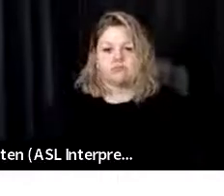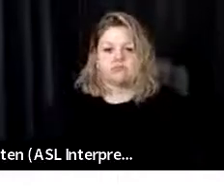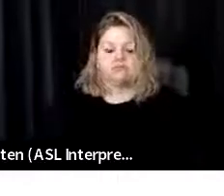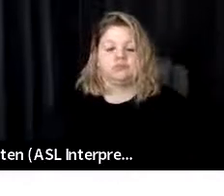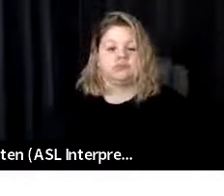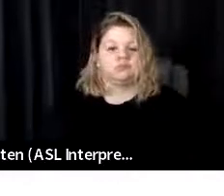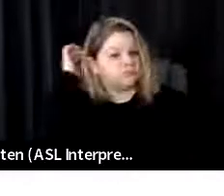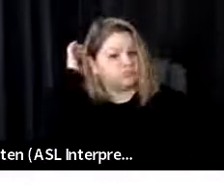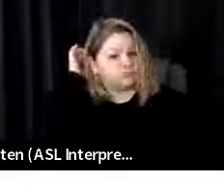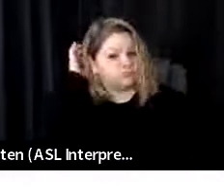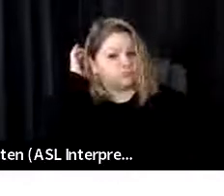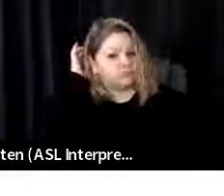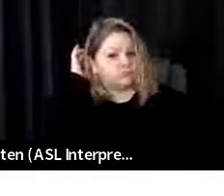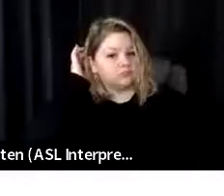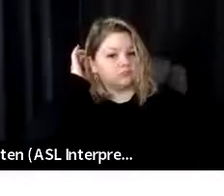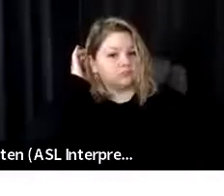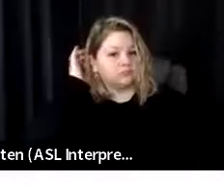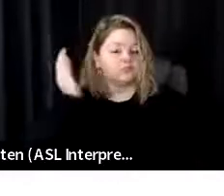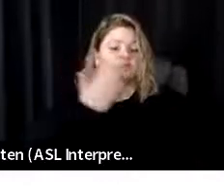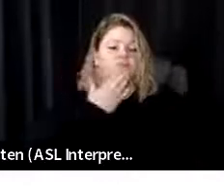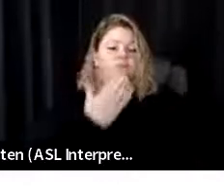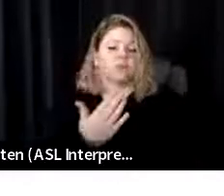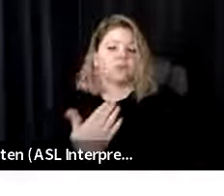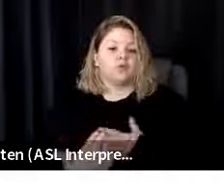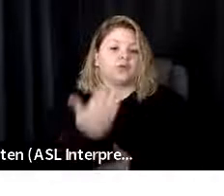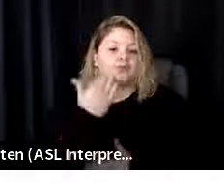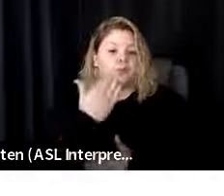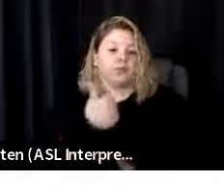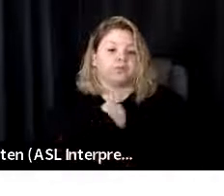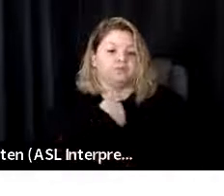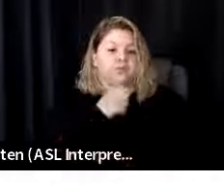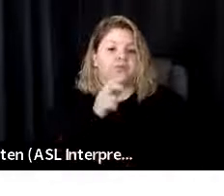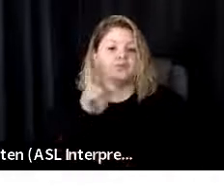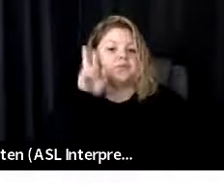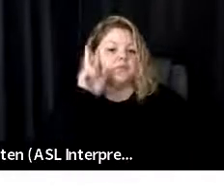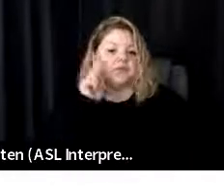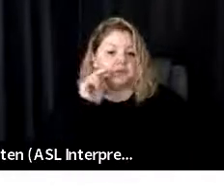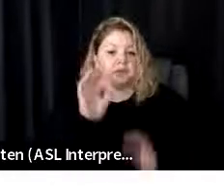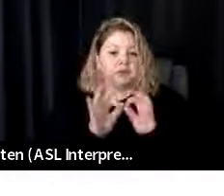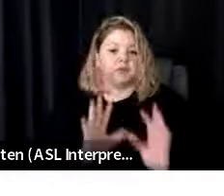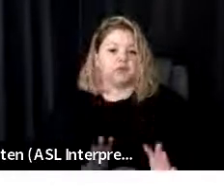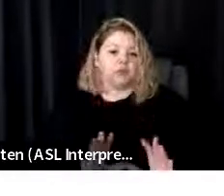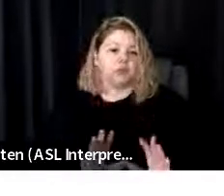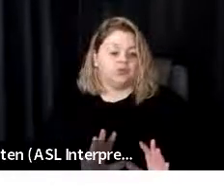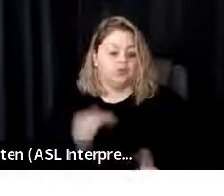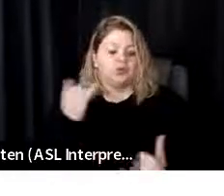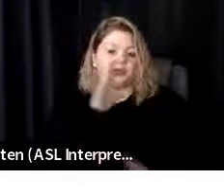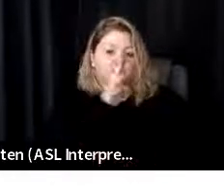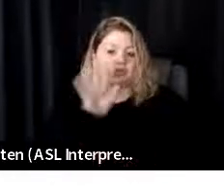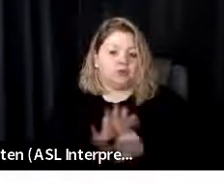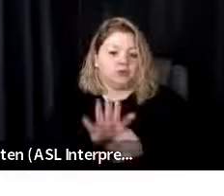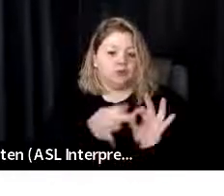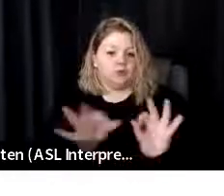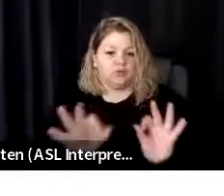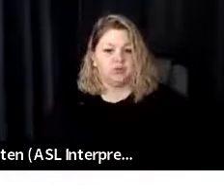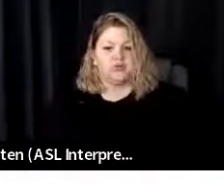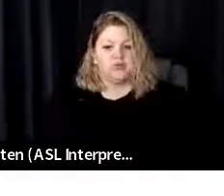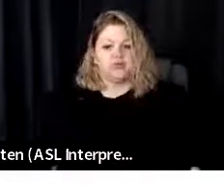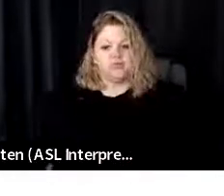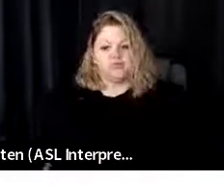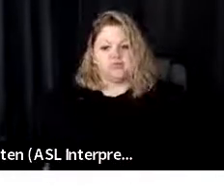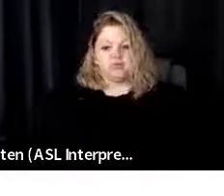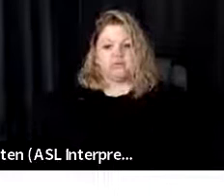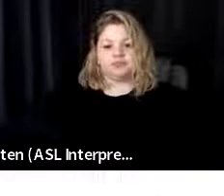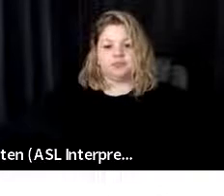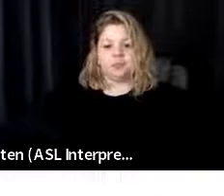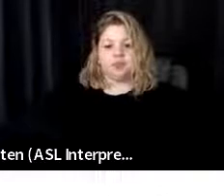Good morning. My name is Yuen, Vietnamese interpreter. Xin chào các anh chị, tôi là thông dịch người tiếng Việt hôm nay. Nếu cần